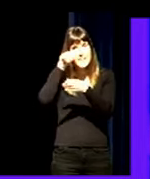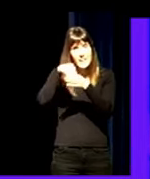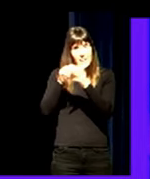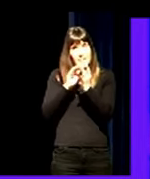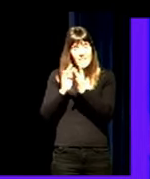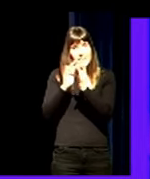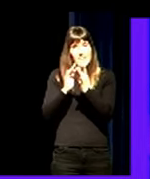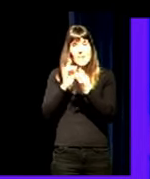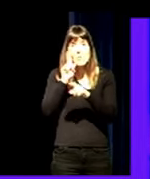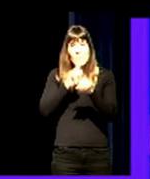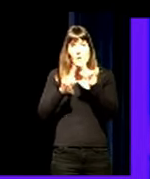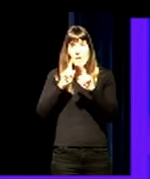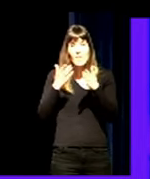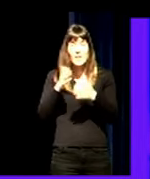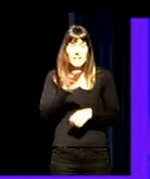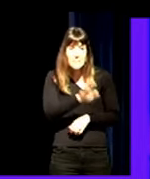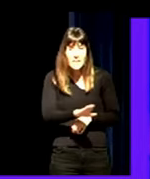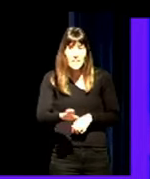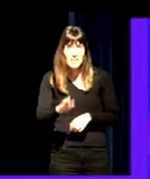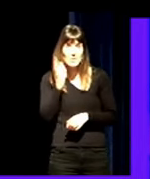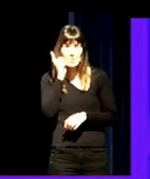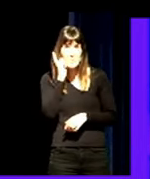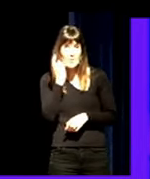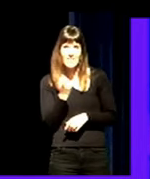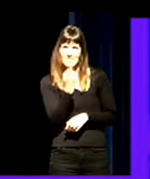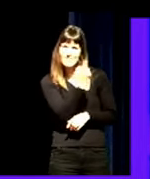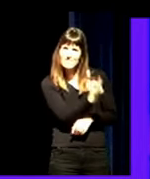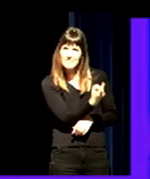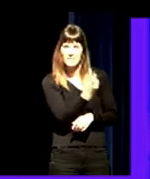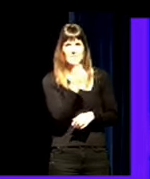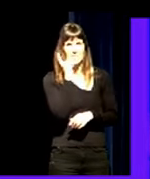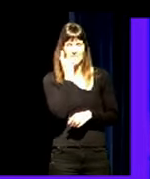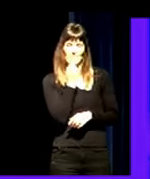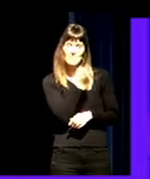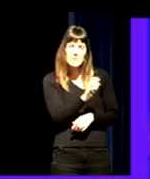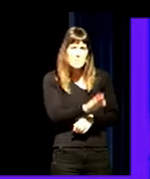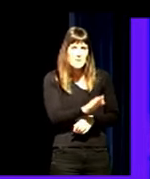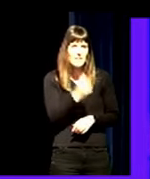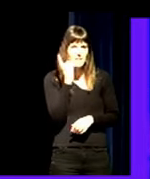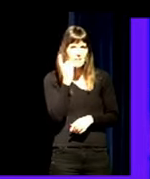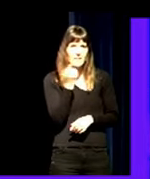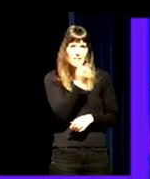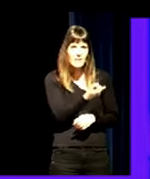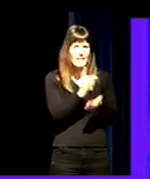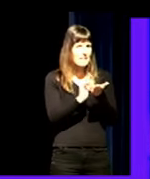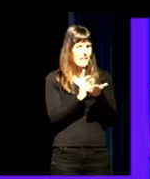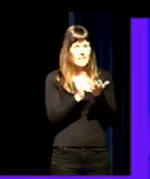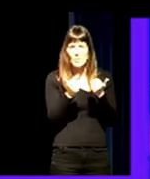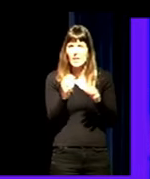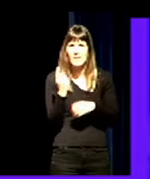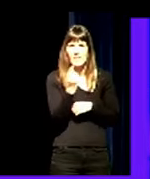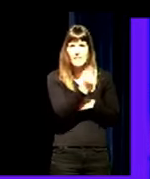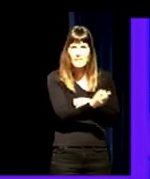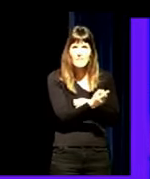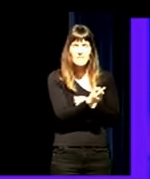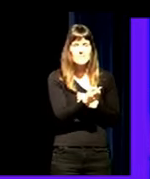zakeleko telefonoa edo tableta edo zegoztena izan dugun eskua. Eta hor bai, baita ere, eta klaro, oba gaude, ongizate digitalari